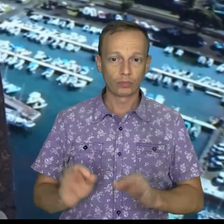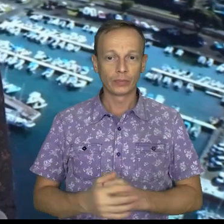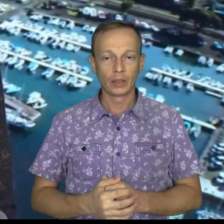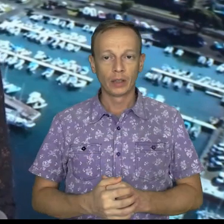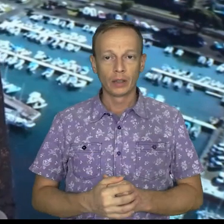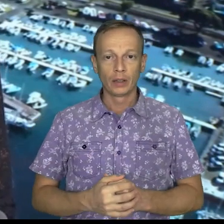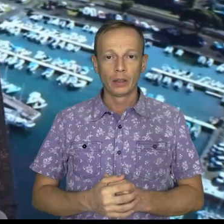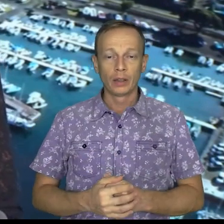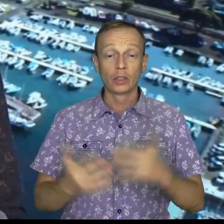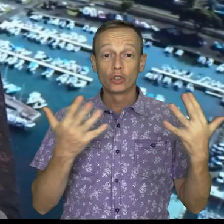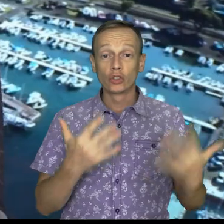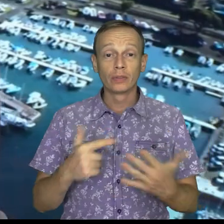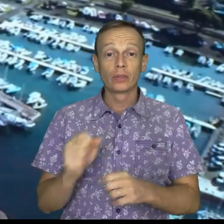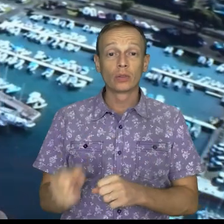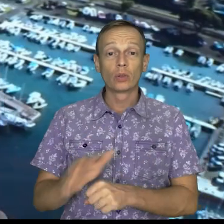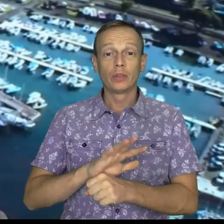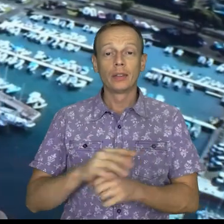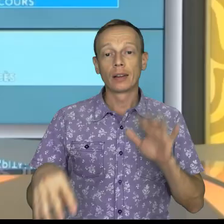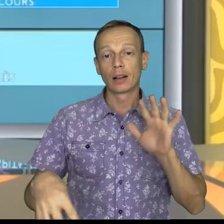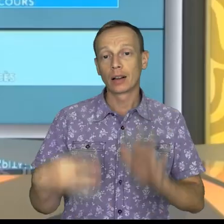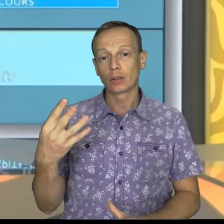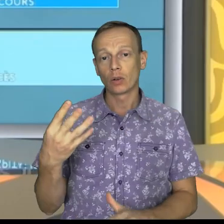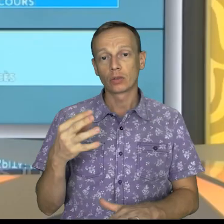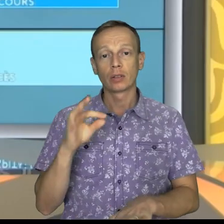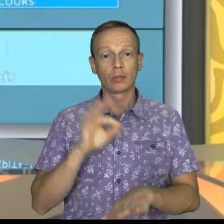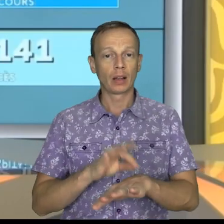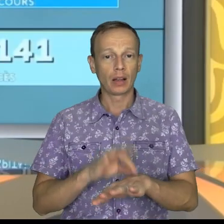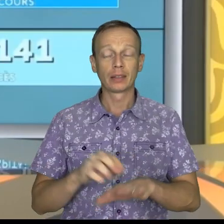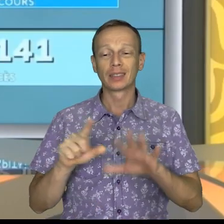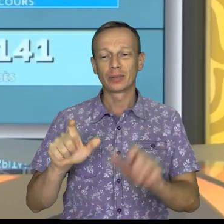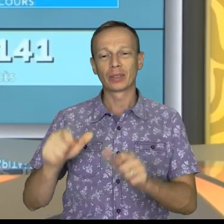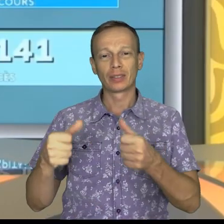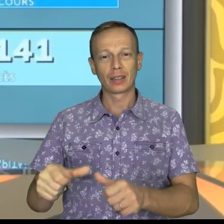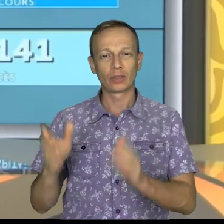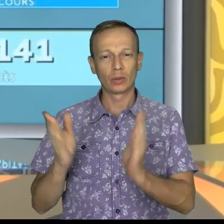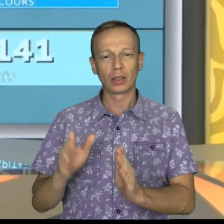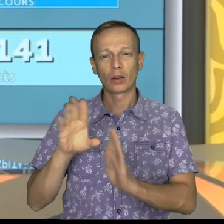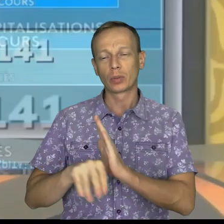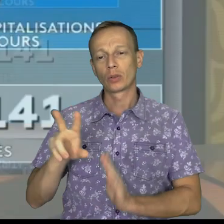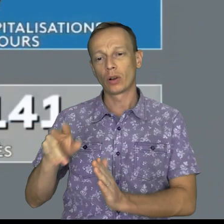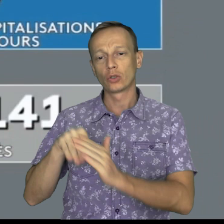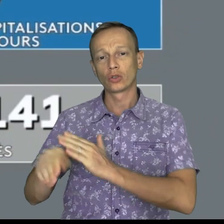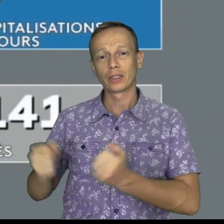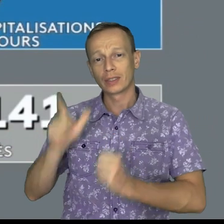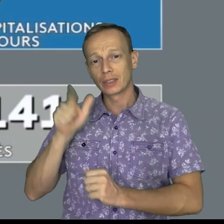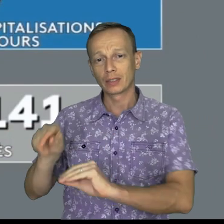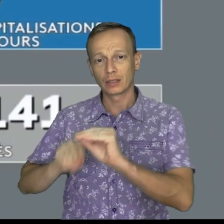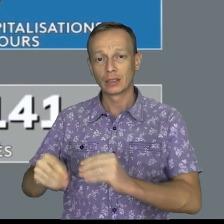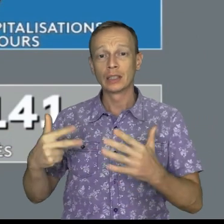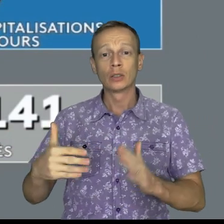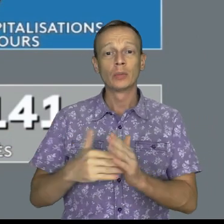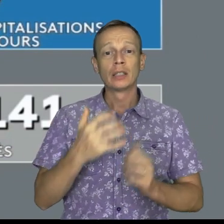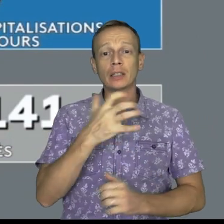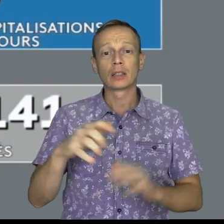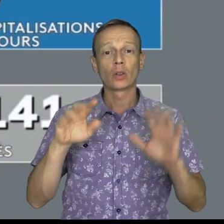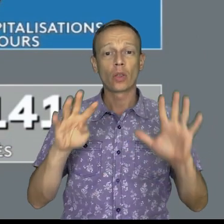réponses. Nos chiffres de la Covid-19 de ce jour, 14 cas, 7 hospitalisations dont 3 en réanimation, 18